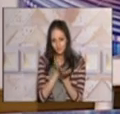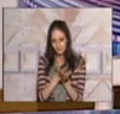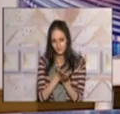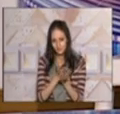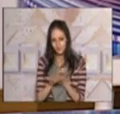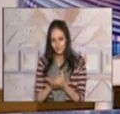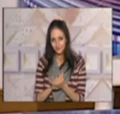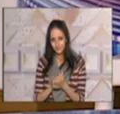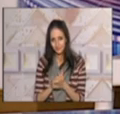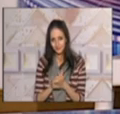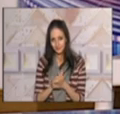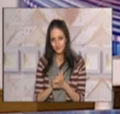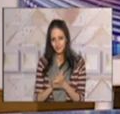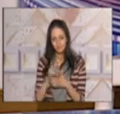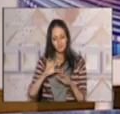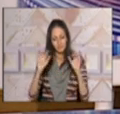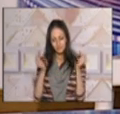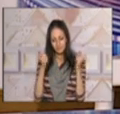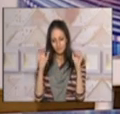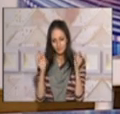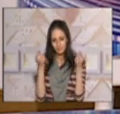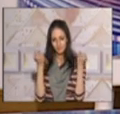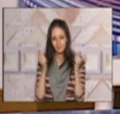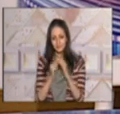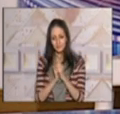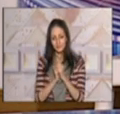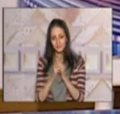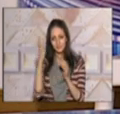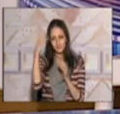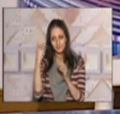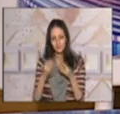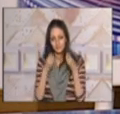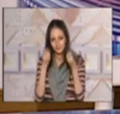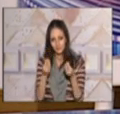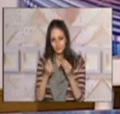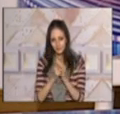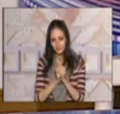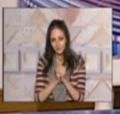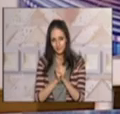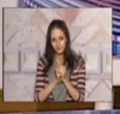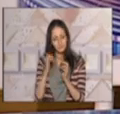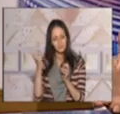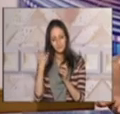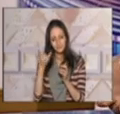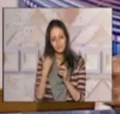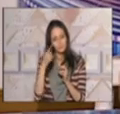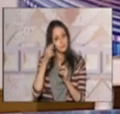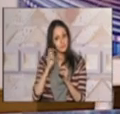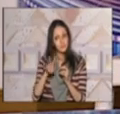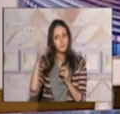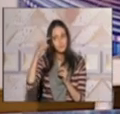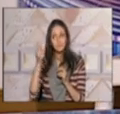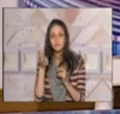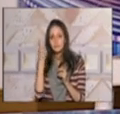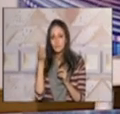أحد يعني المحظورات لما نيجي نتعامل مع جائزة للإبداع والابتكار، إنه من السهل إن تلاقي أفكار